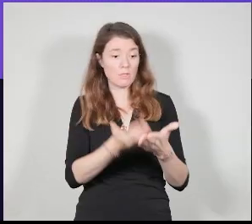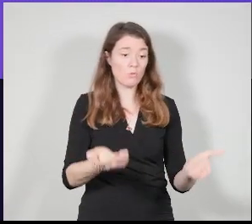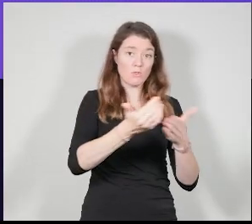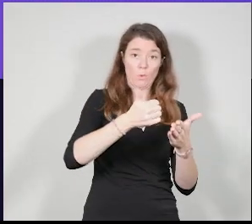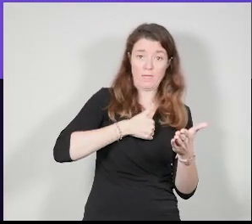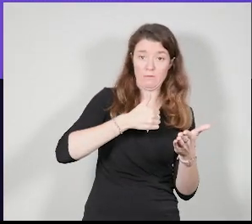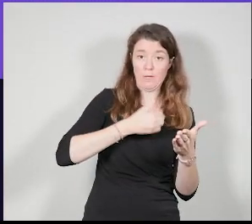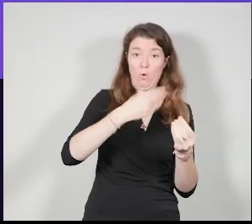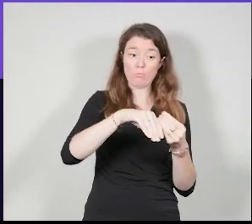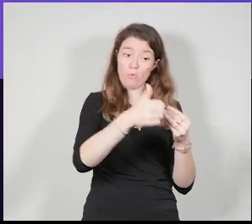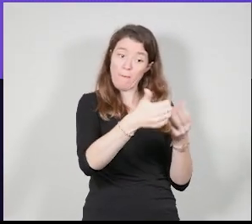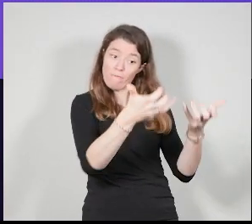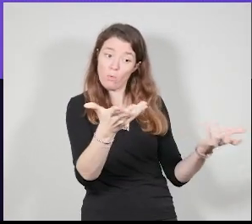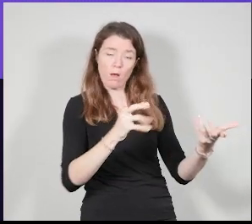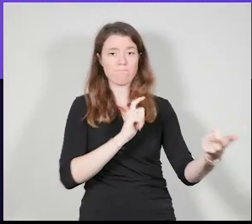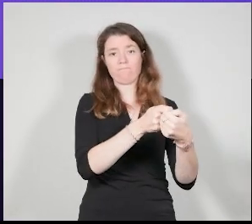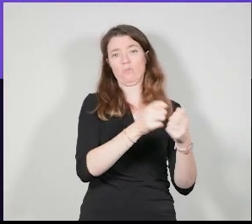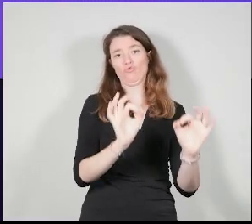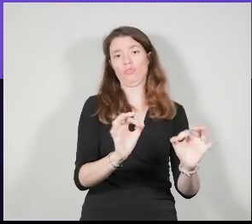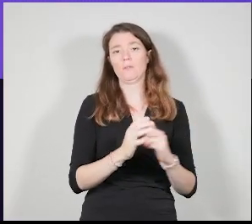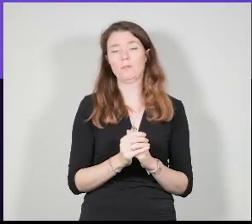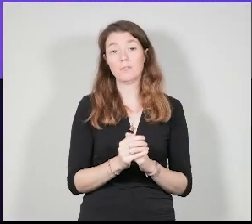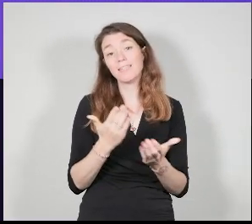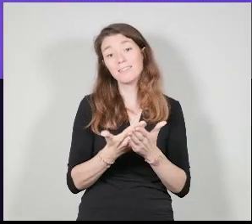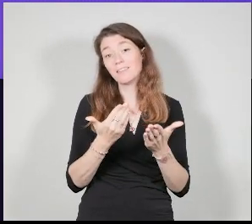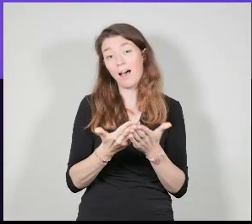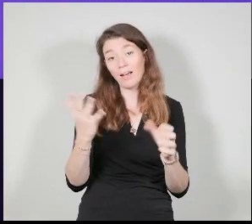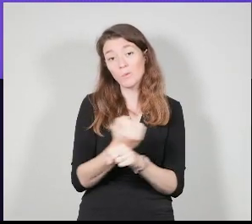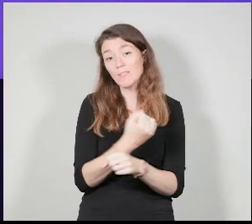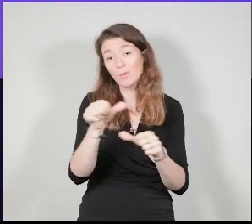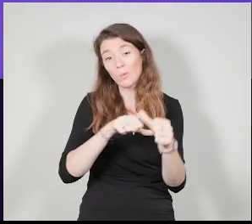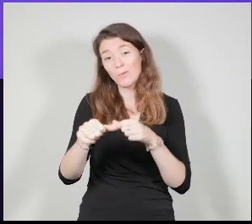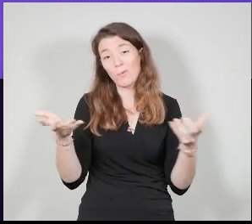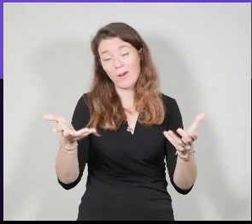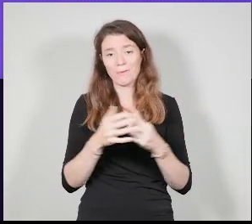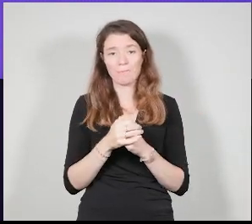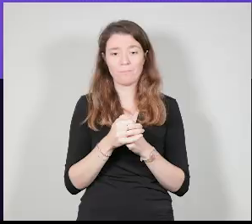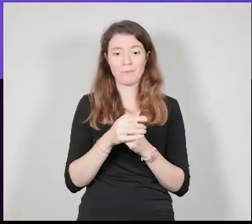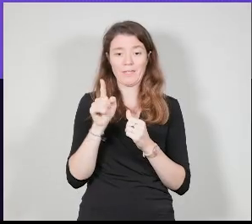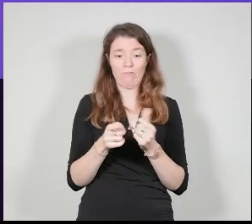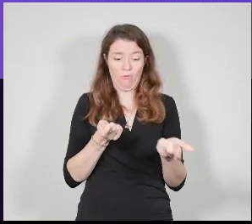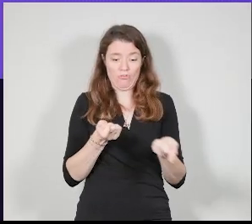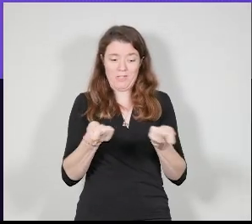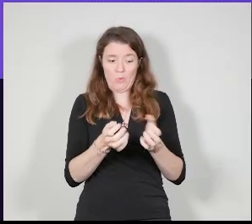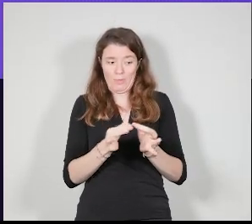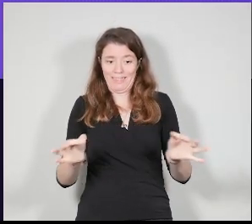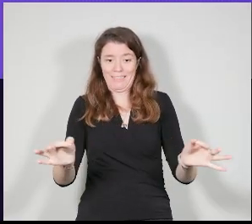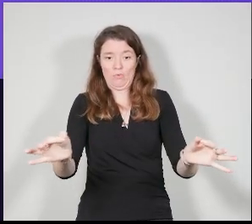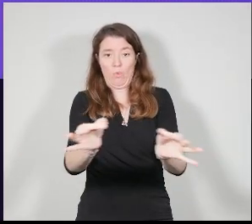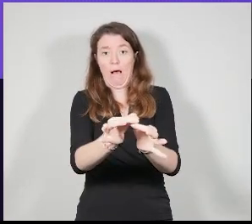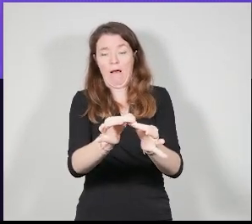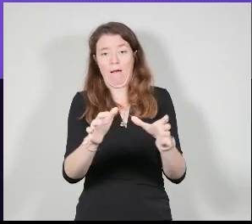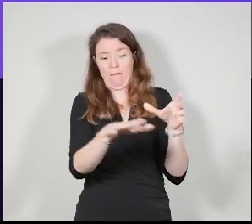des personnes. Et ça ne peut se construire qu'à une maille territoriale qui soit